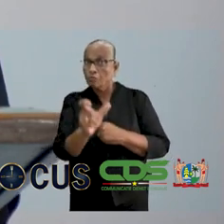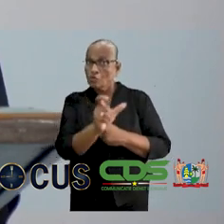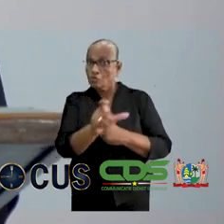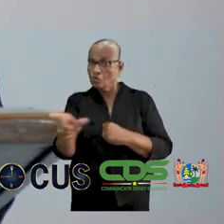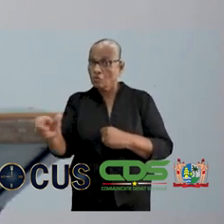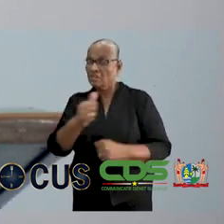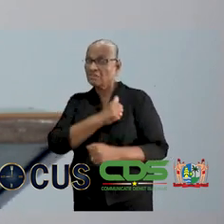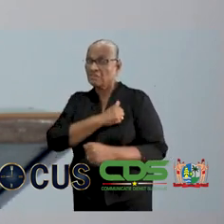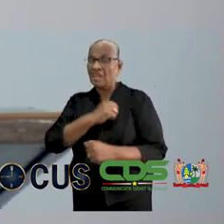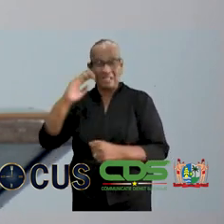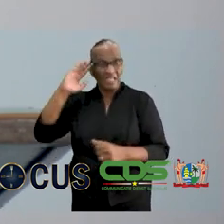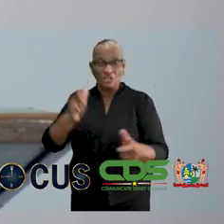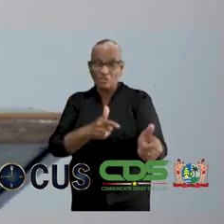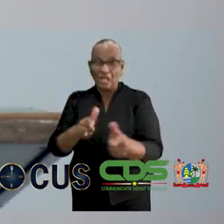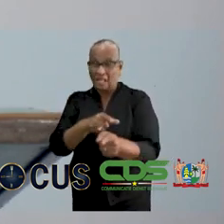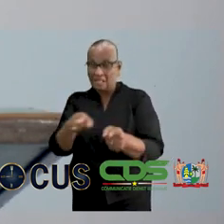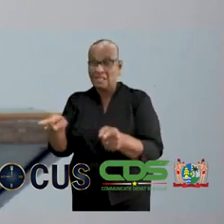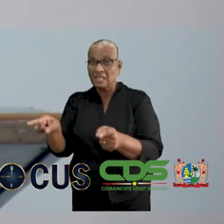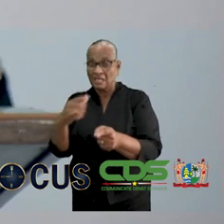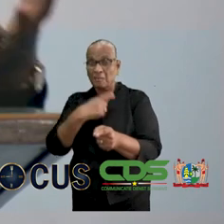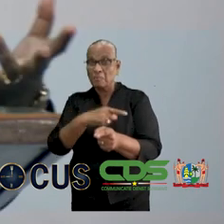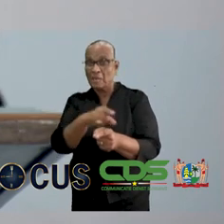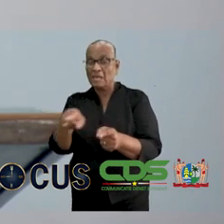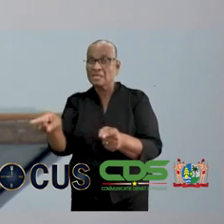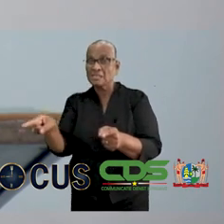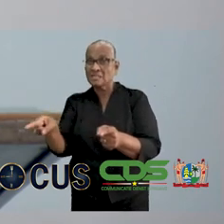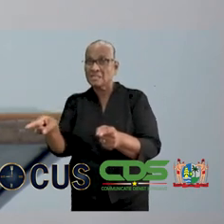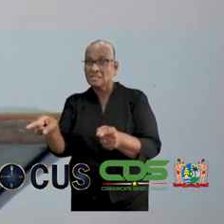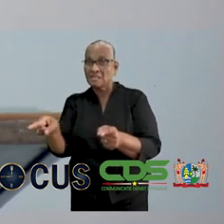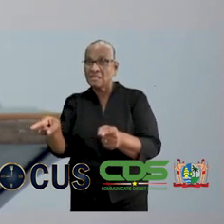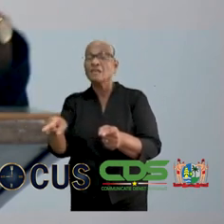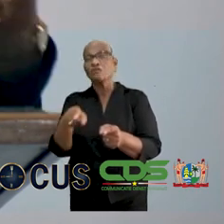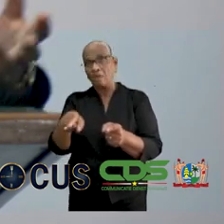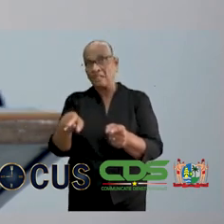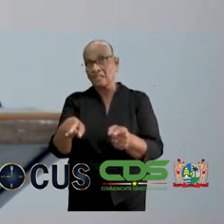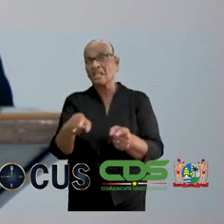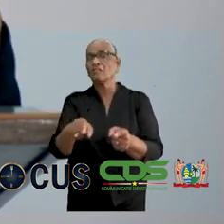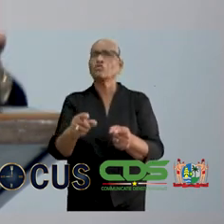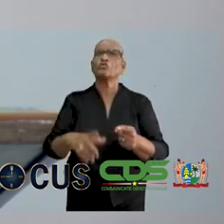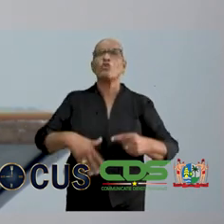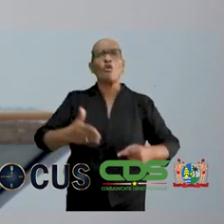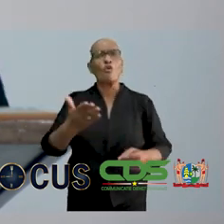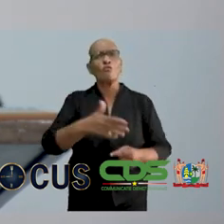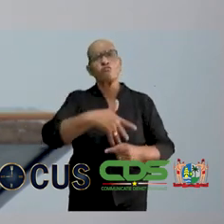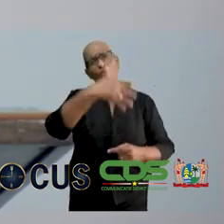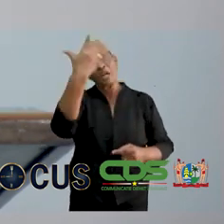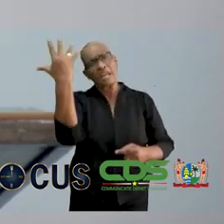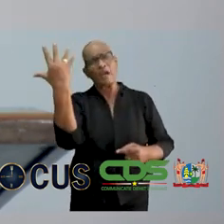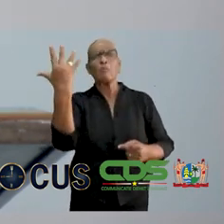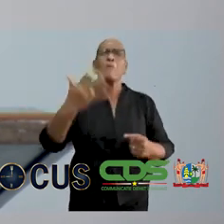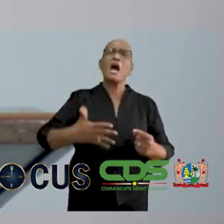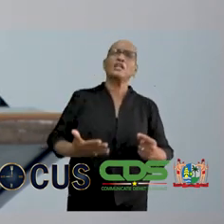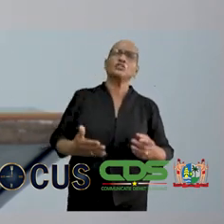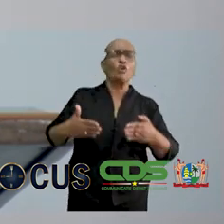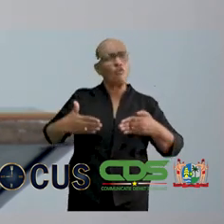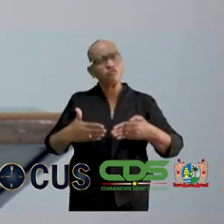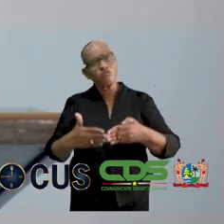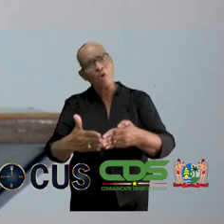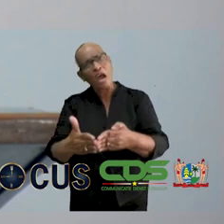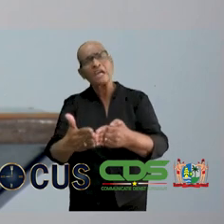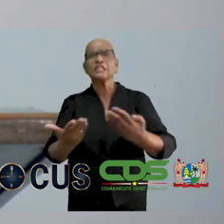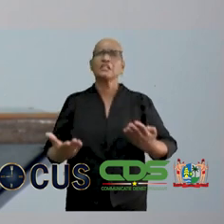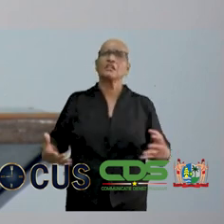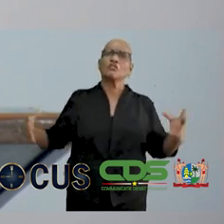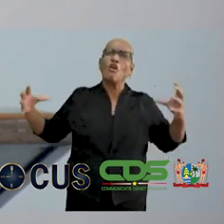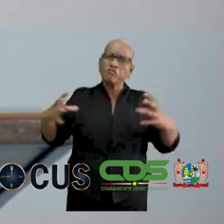het Nationaal Leger, van een krijgsmachtsdeel, bijvoorbeeld de luchtmacht, de marine of de landmacht, of van een eenheid,